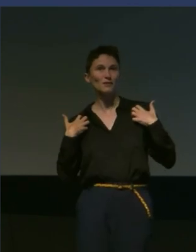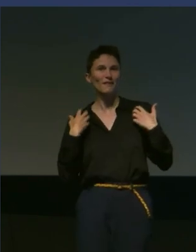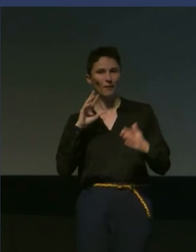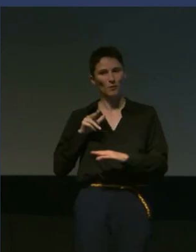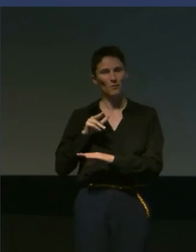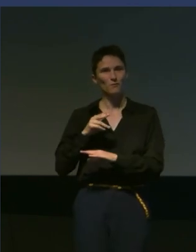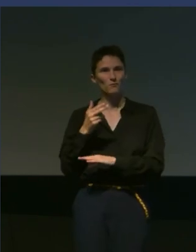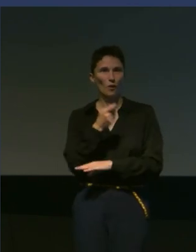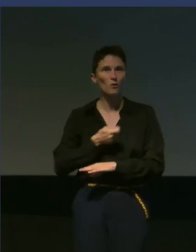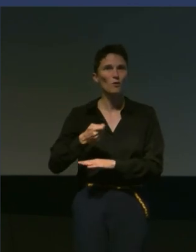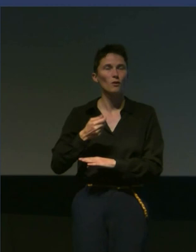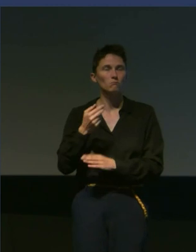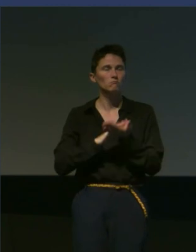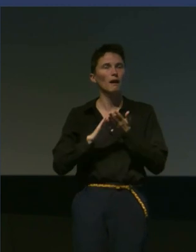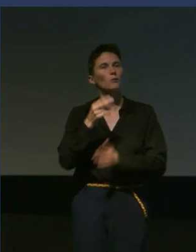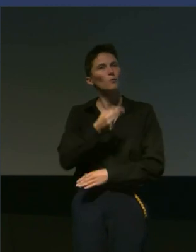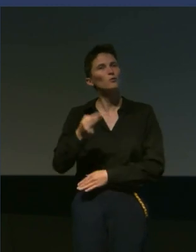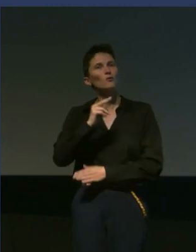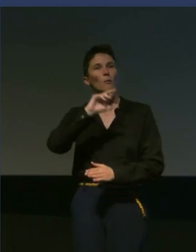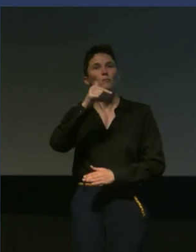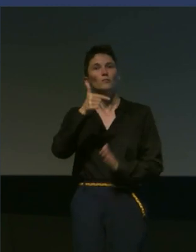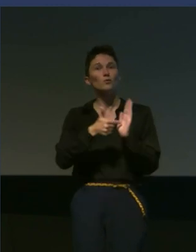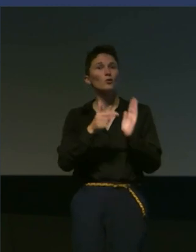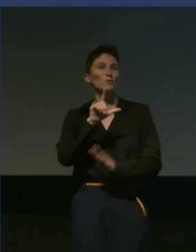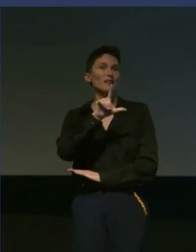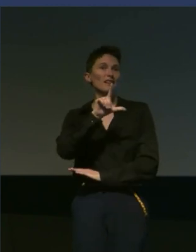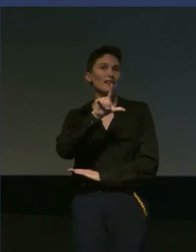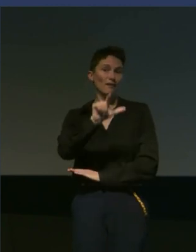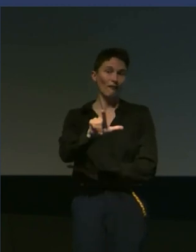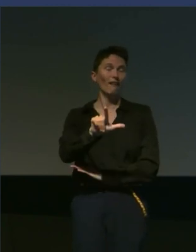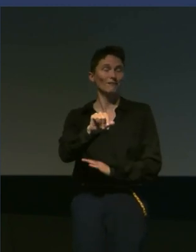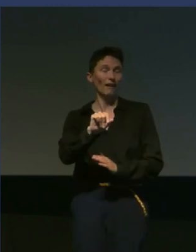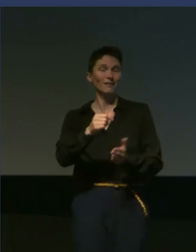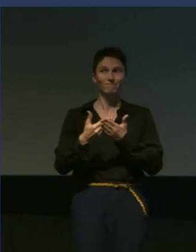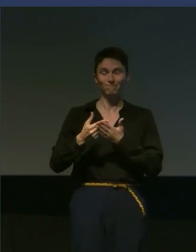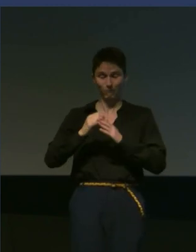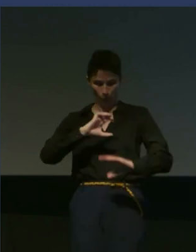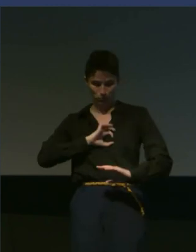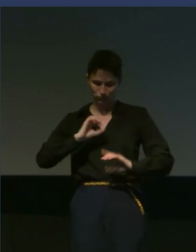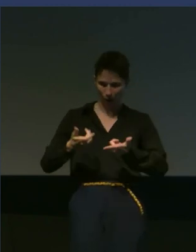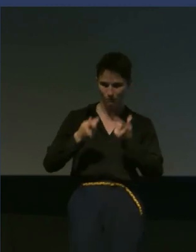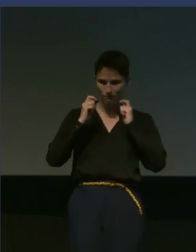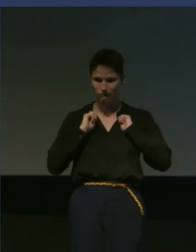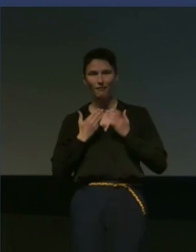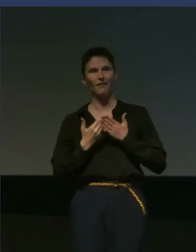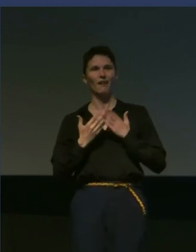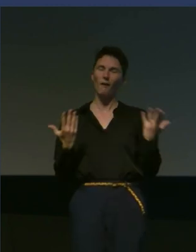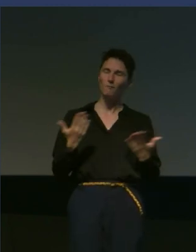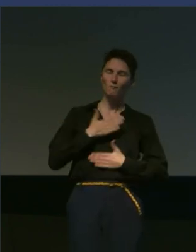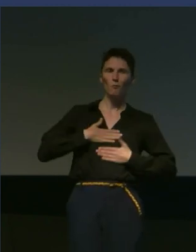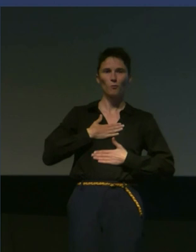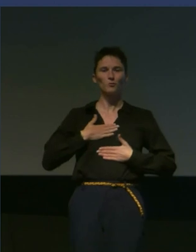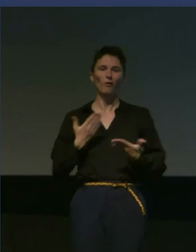co-auteurs, Andros et Thomas Redmond, alors bon pote. Ouais, donc voilà la jaquette du livre. Je l'ai pas mis avant, j'ai